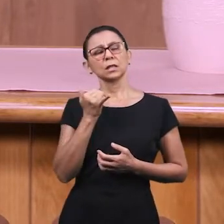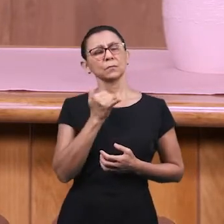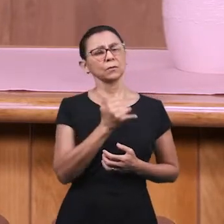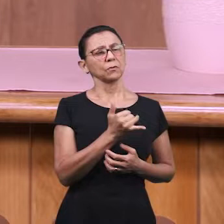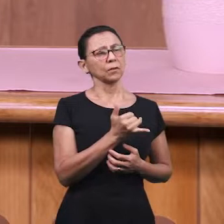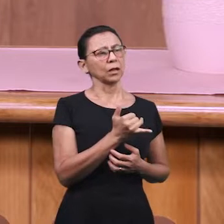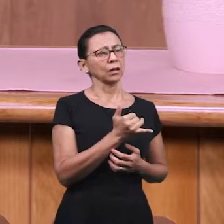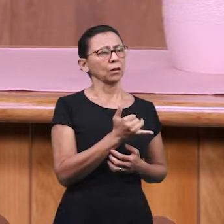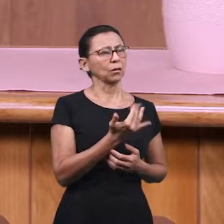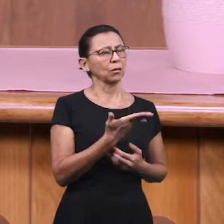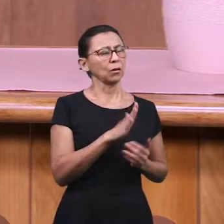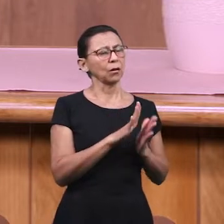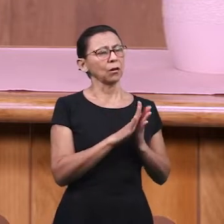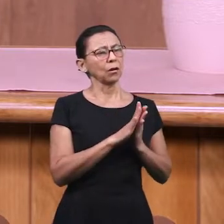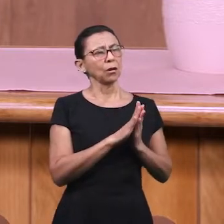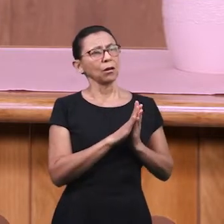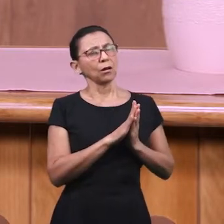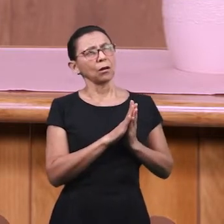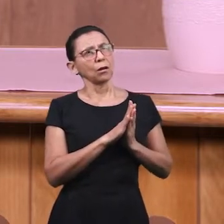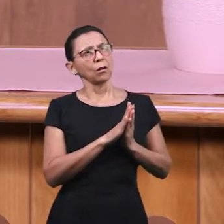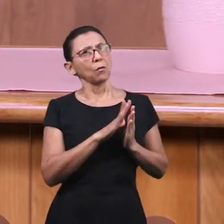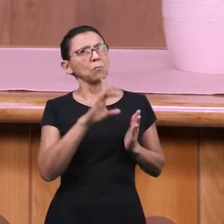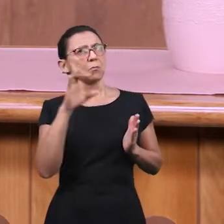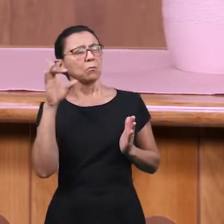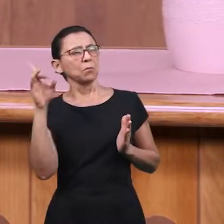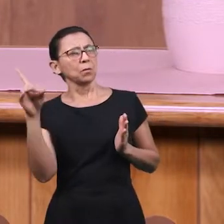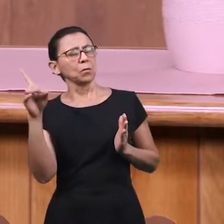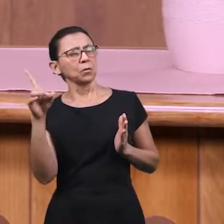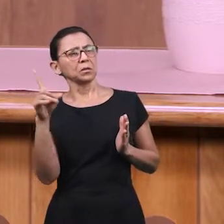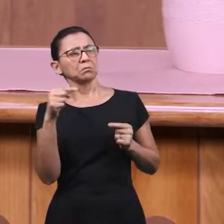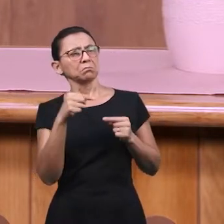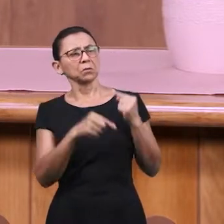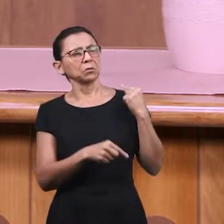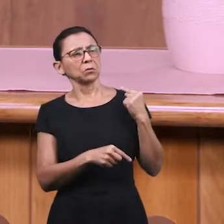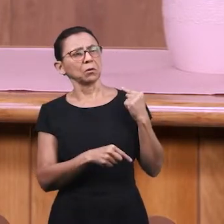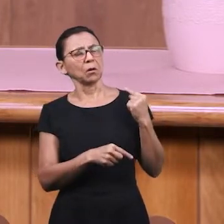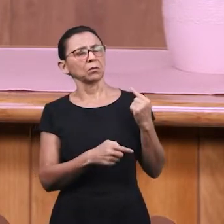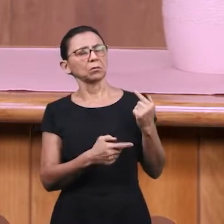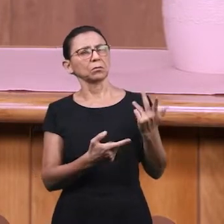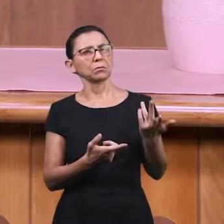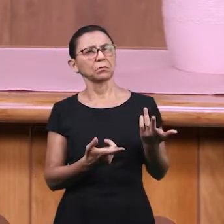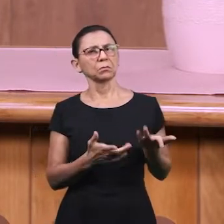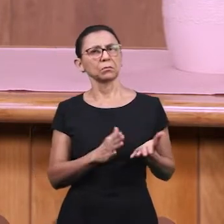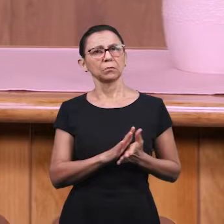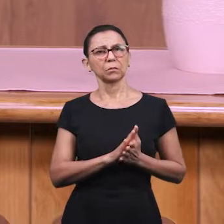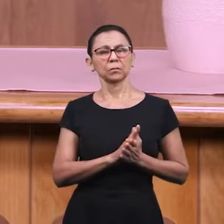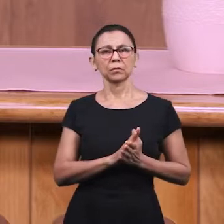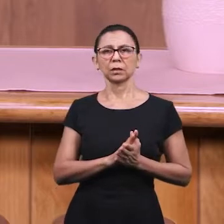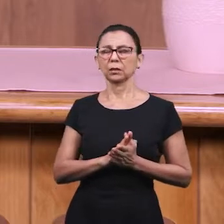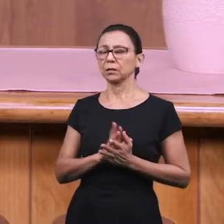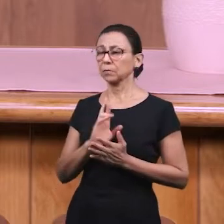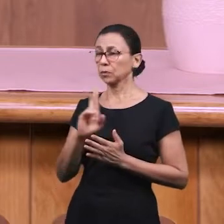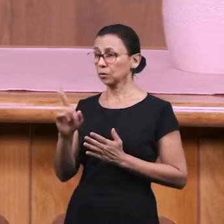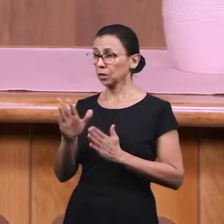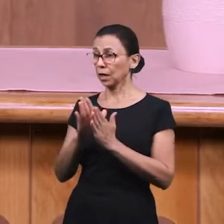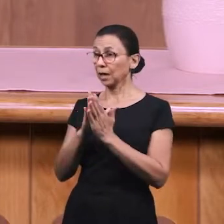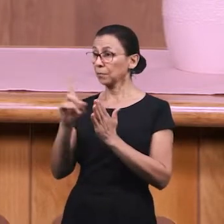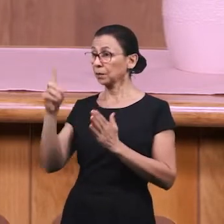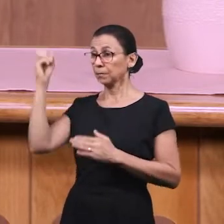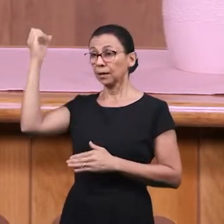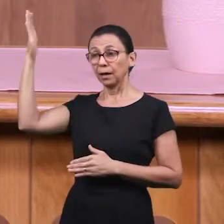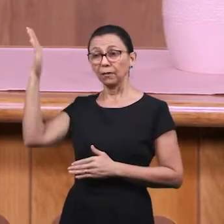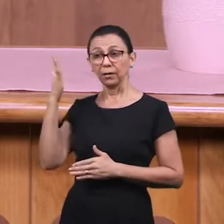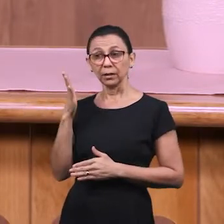Библия, брат мой, это то, что Бог дал нам, она уже открыта. Слово уже открыто, само